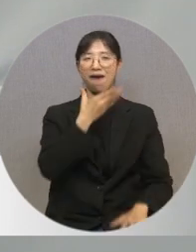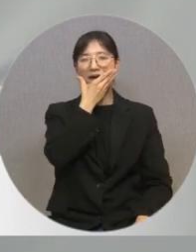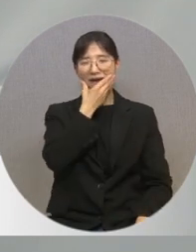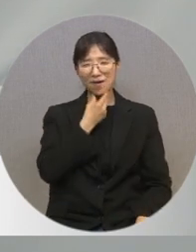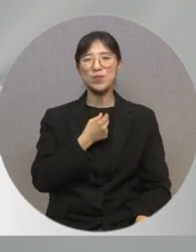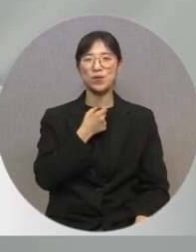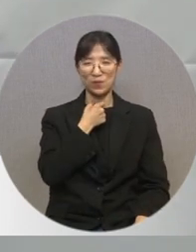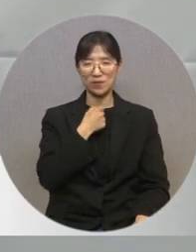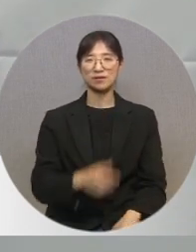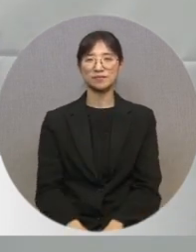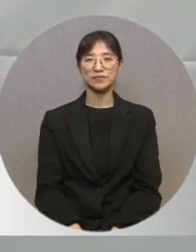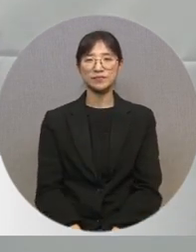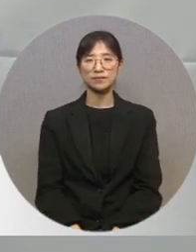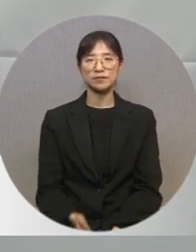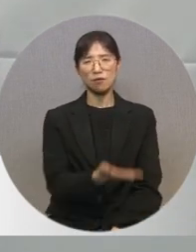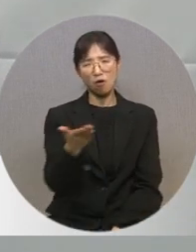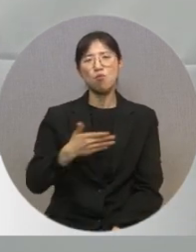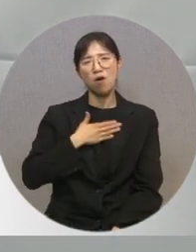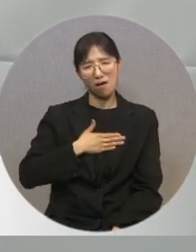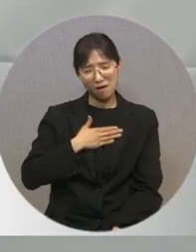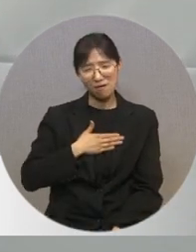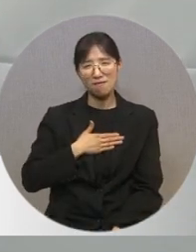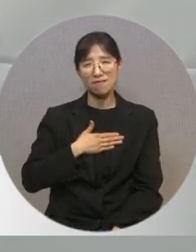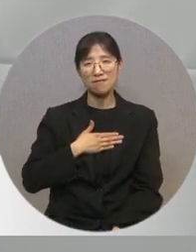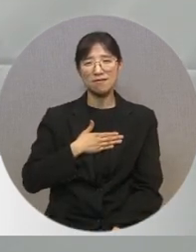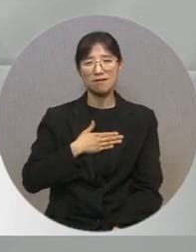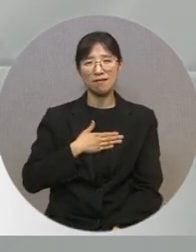행복했으면 좋겠습니다. 아시다시피